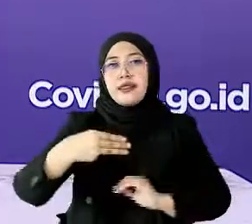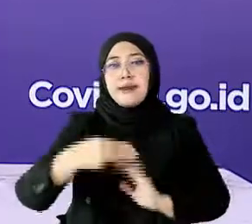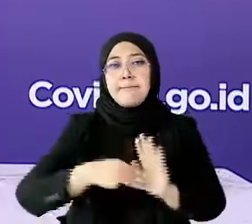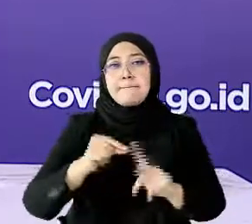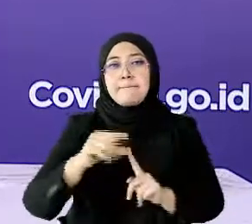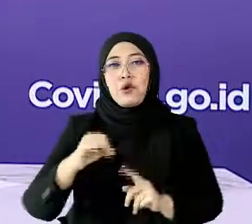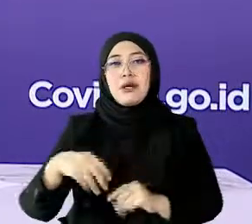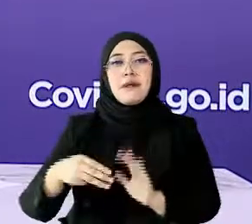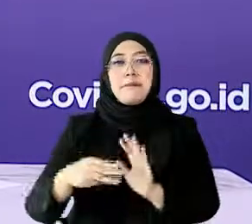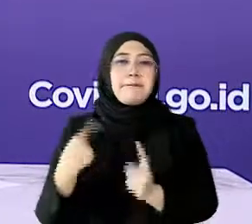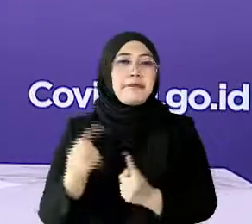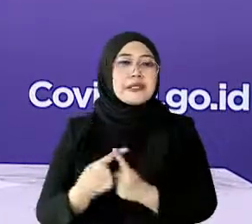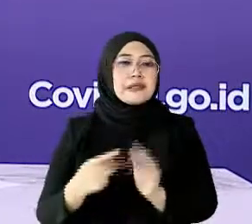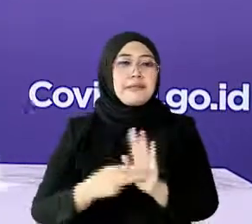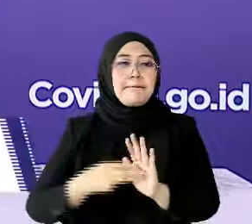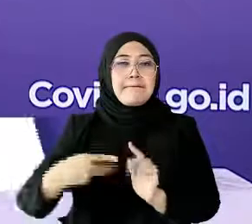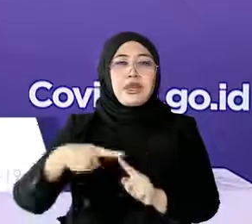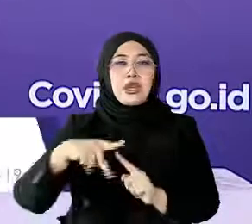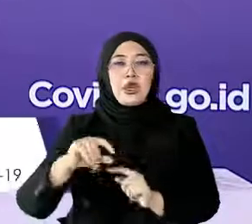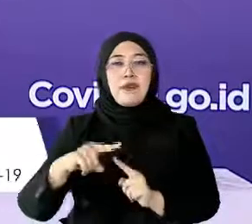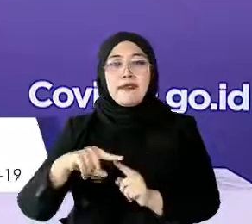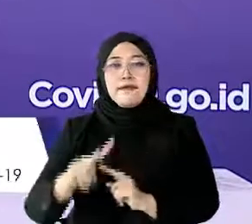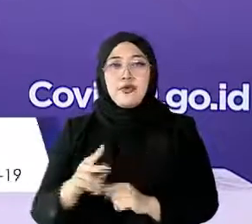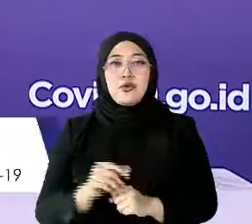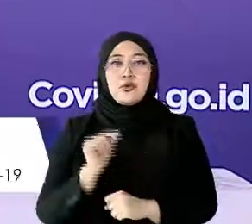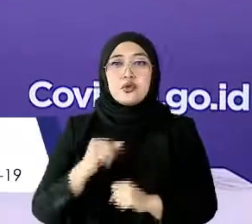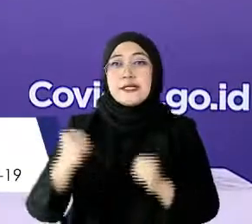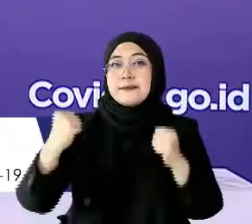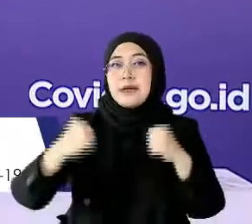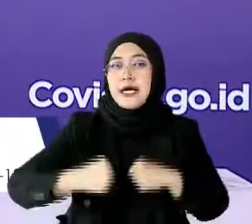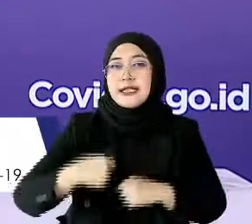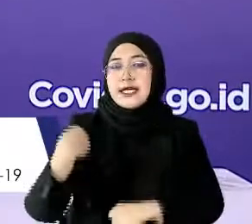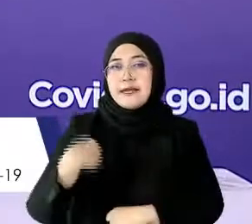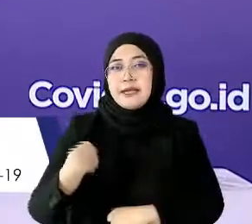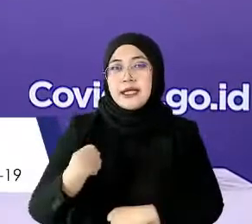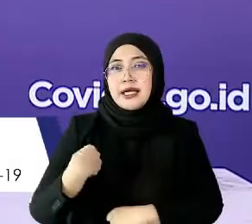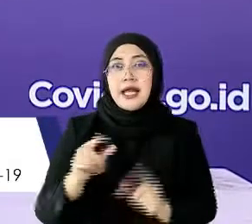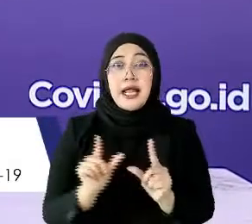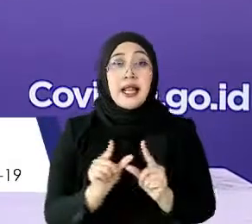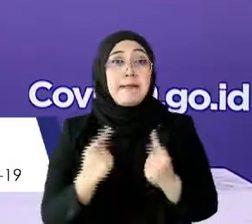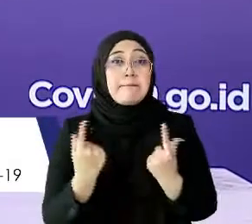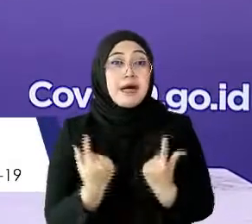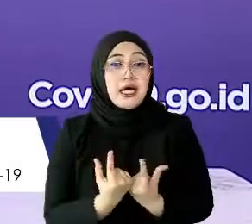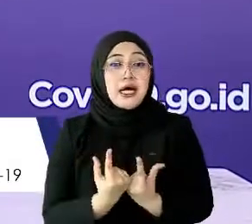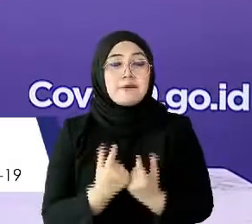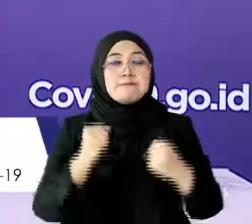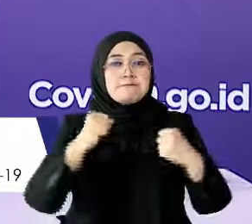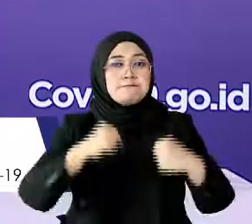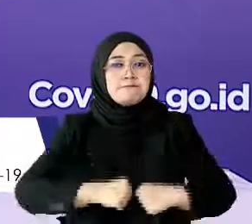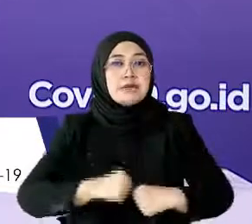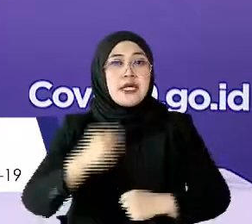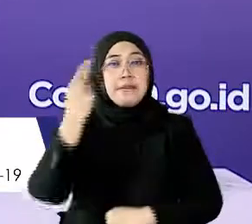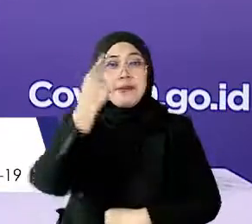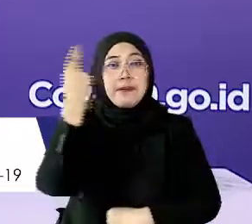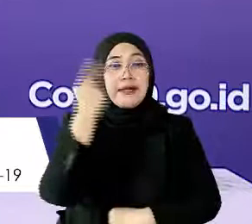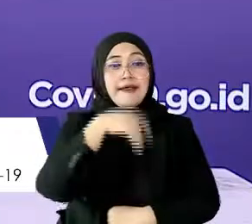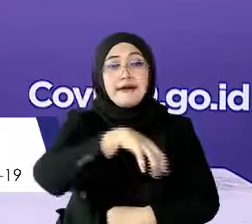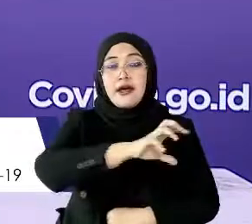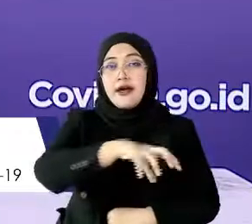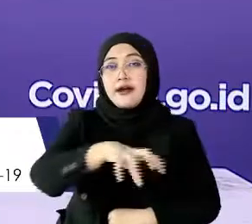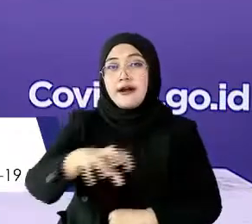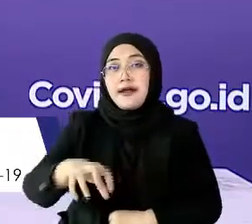MetroTV melalui kesepakatan Kementerian lembaga terkait dan jajaran pemerintah